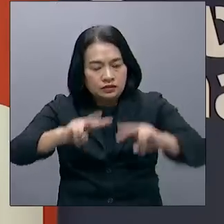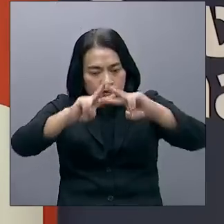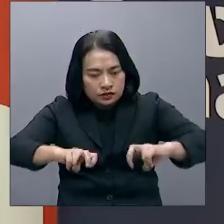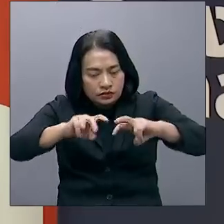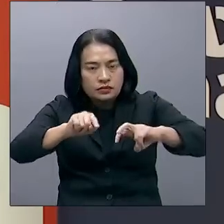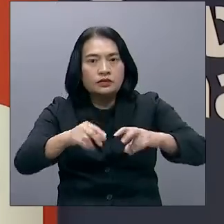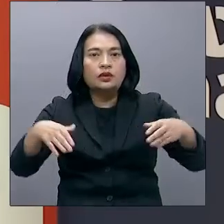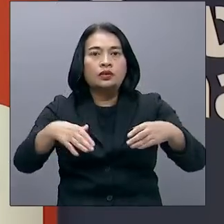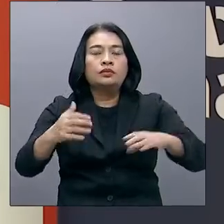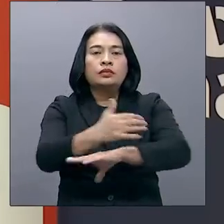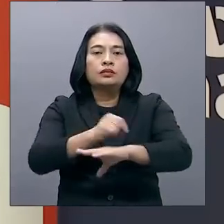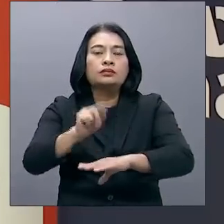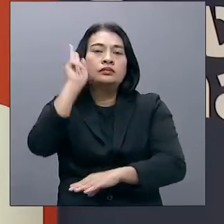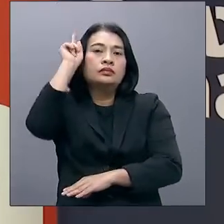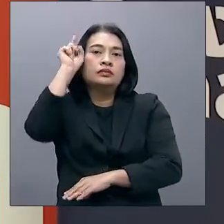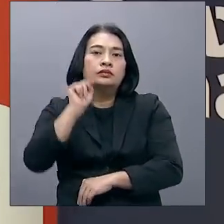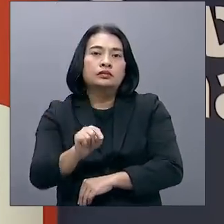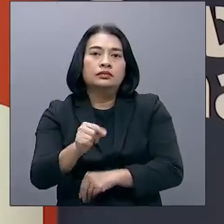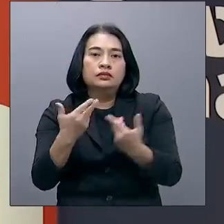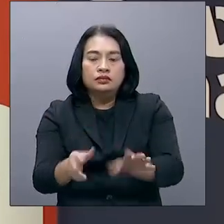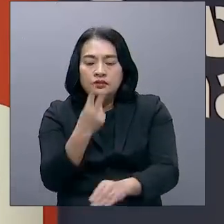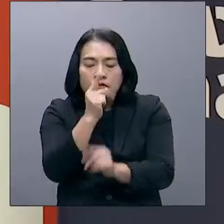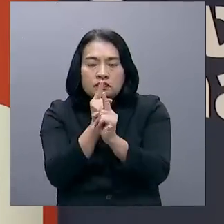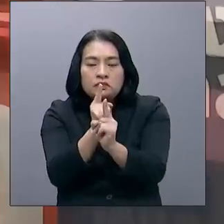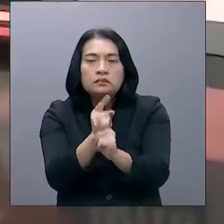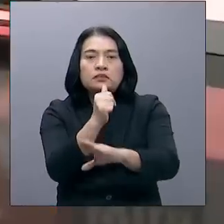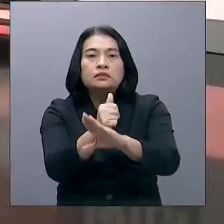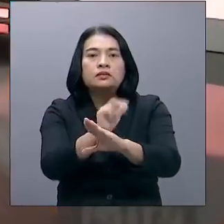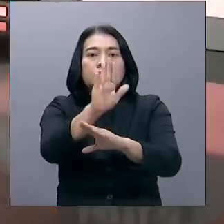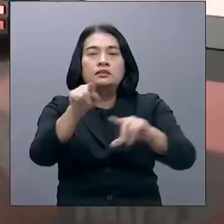คอการเมืองแต่ว่าต้องติดตามปฏิกิริยาและท่าทีของแกนนำพรรคก้าวไกลค่ะ ค่ะ